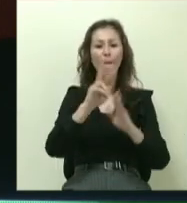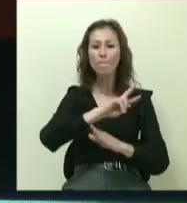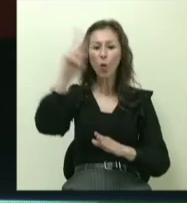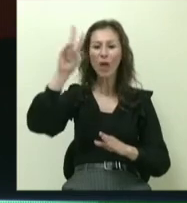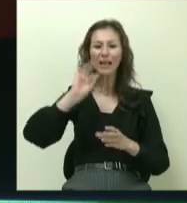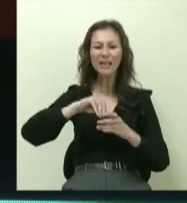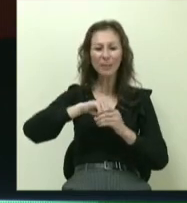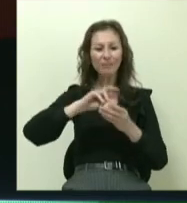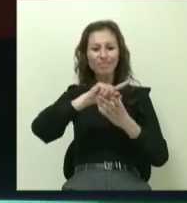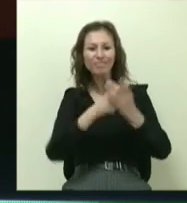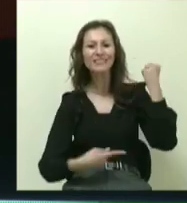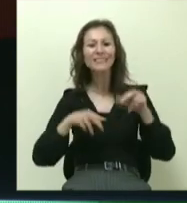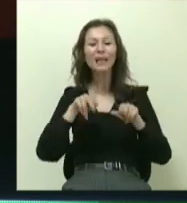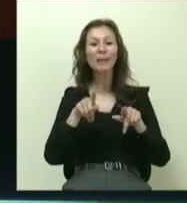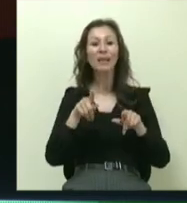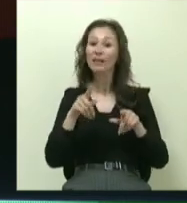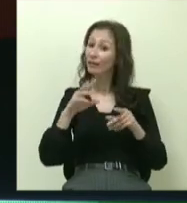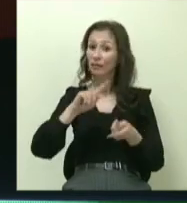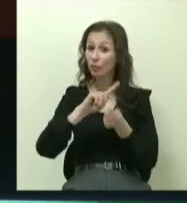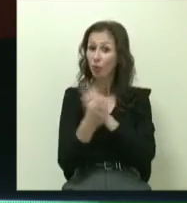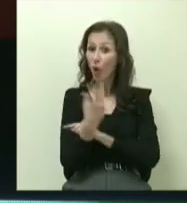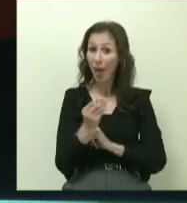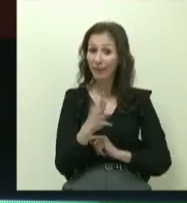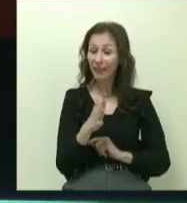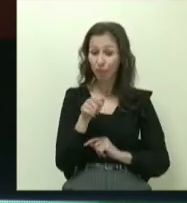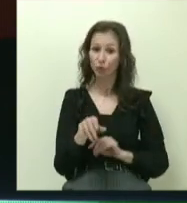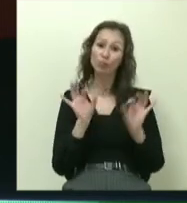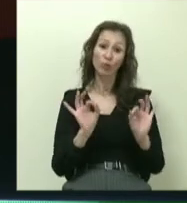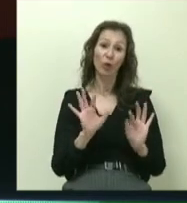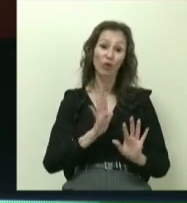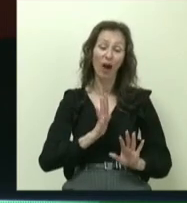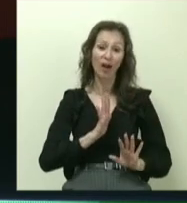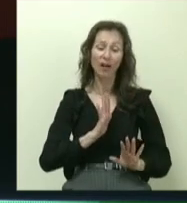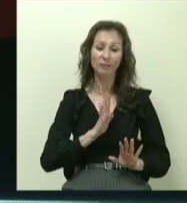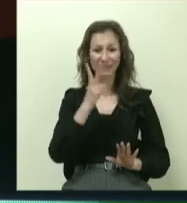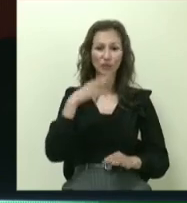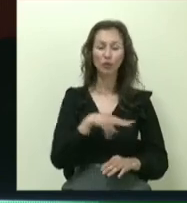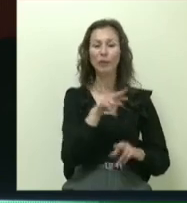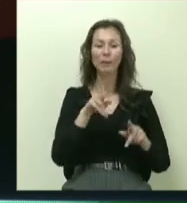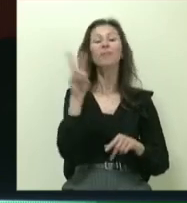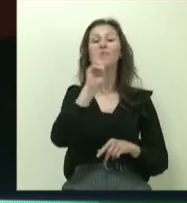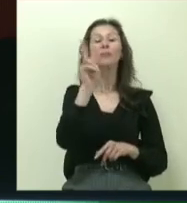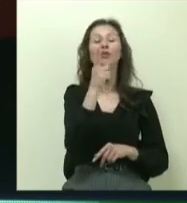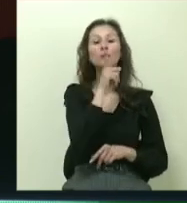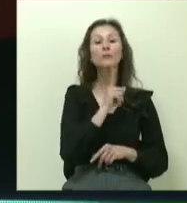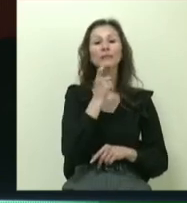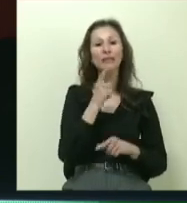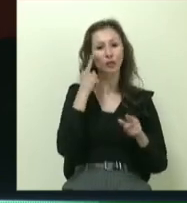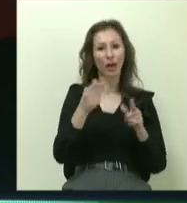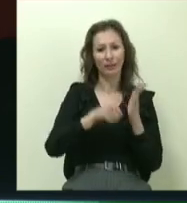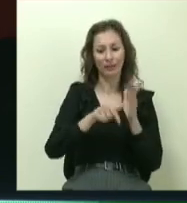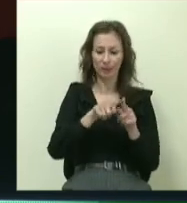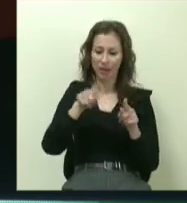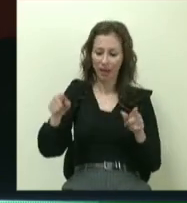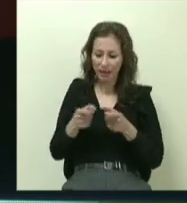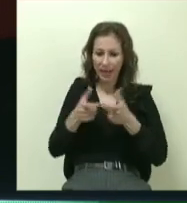sömürge haline getirebilir Bu da mümkün Bu bakımdan 20 yüzyıldan itibaren